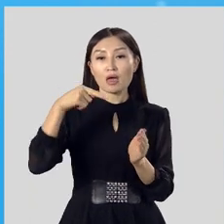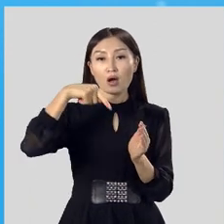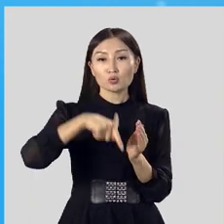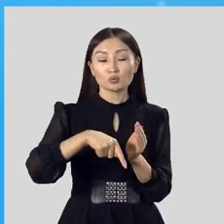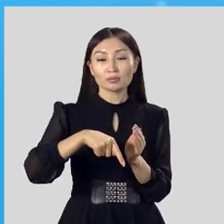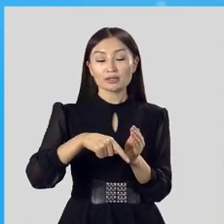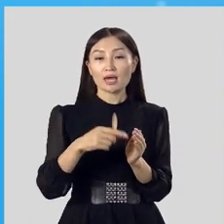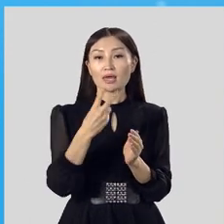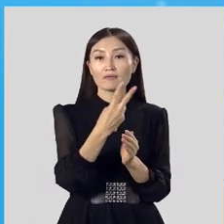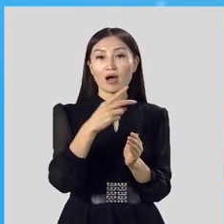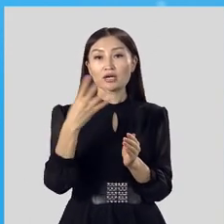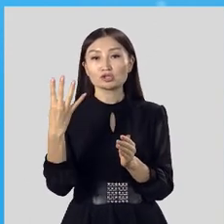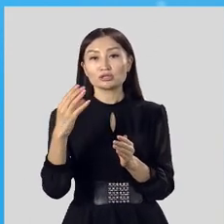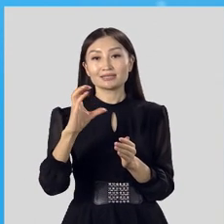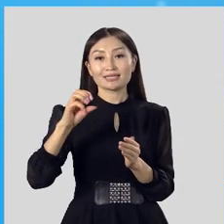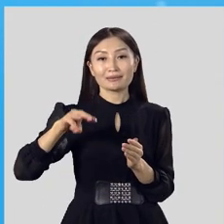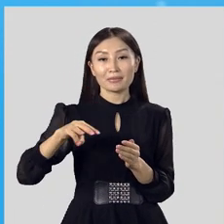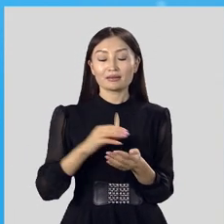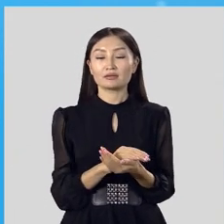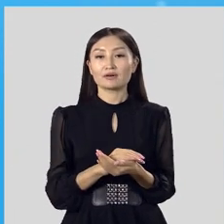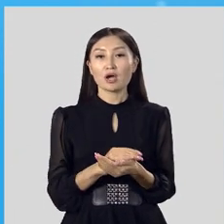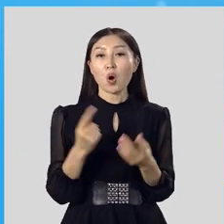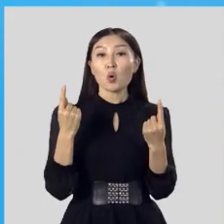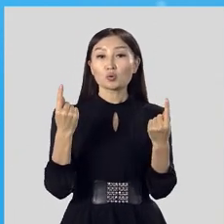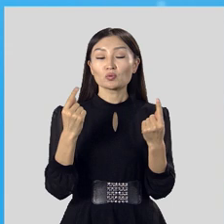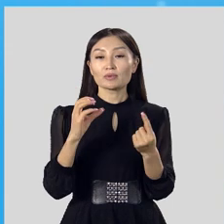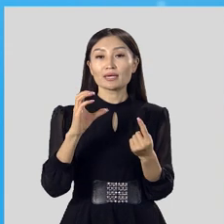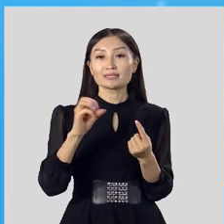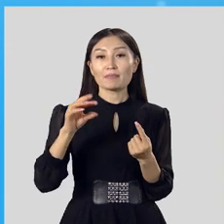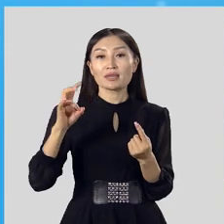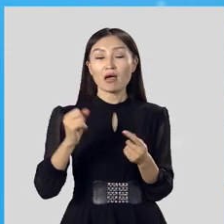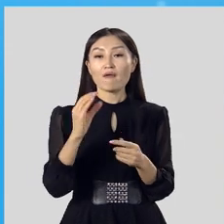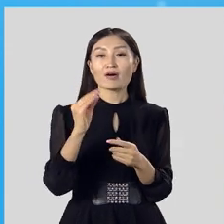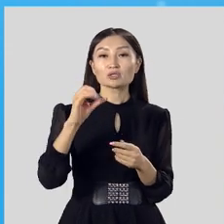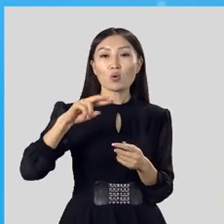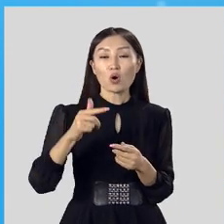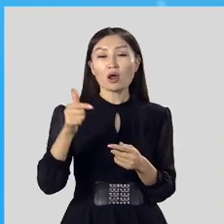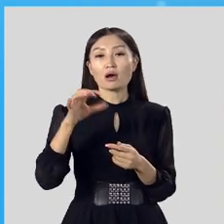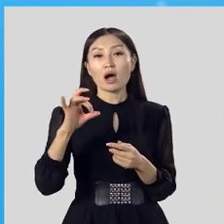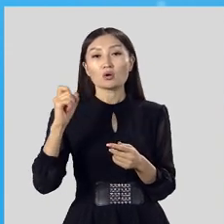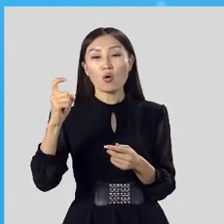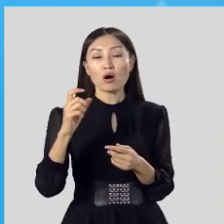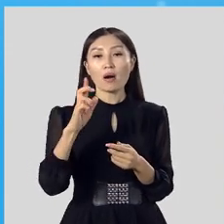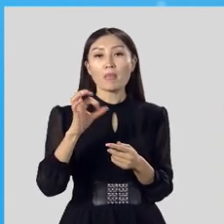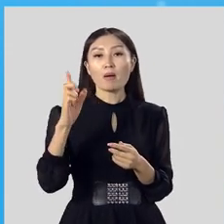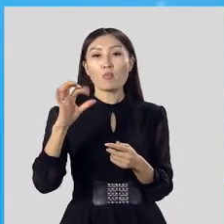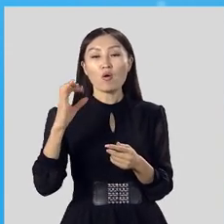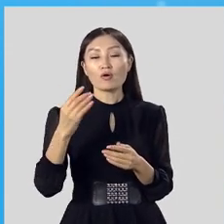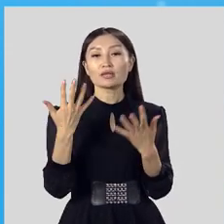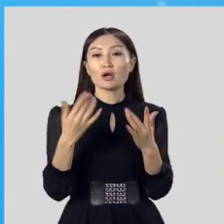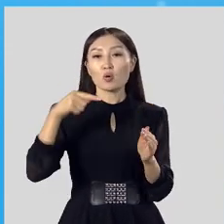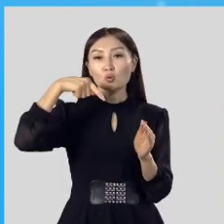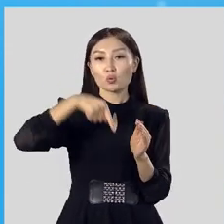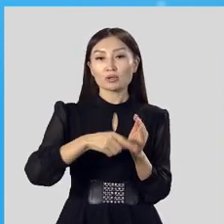глубину 2-4 см. Крупные семена фасоли, гороха, бобов требуют